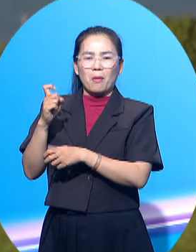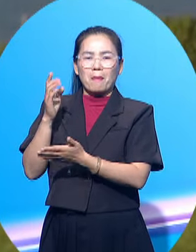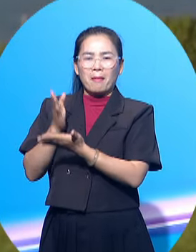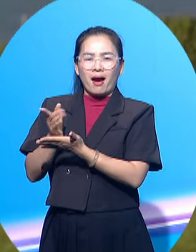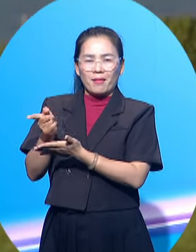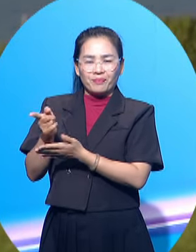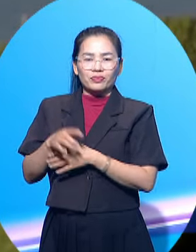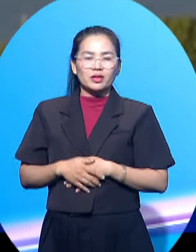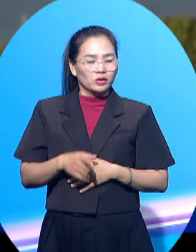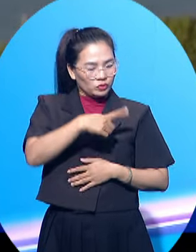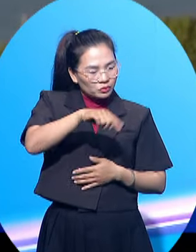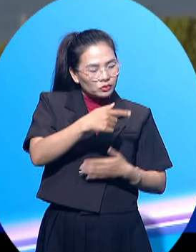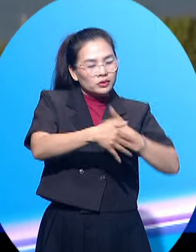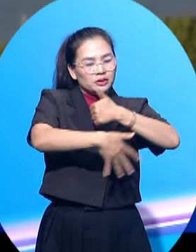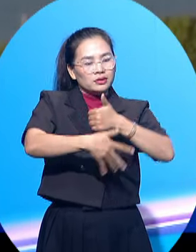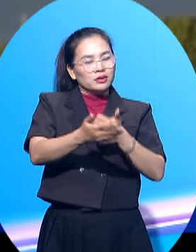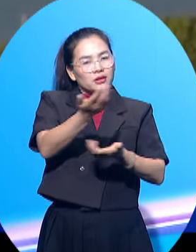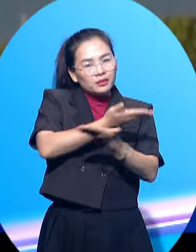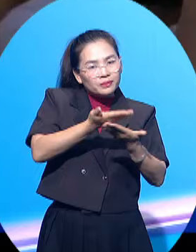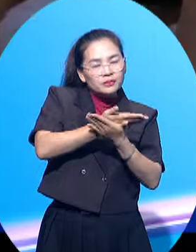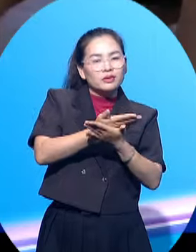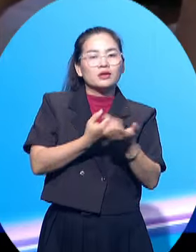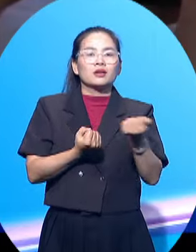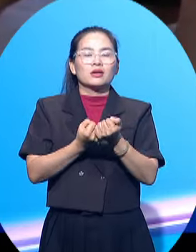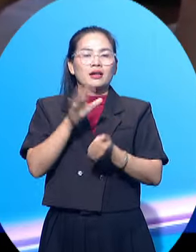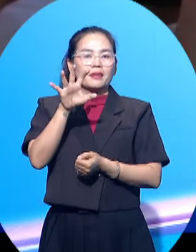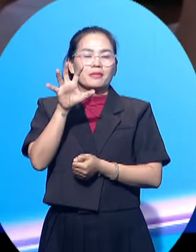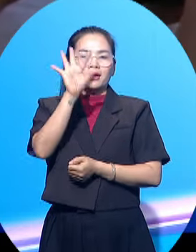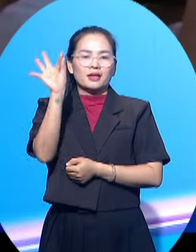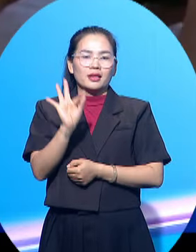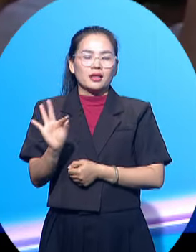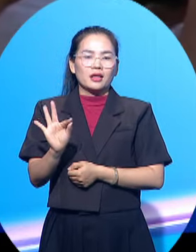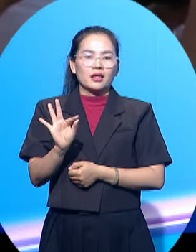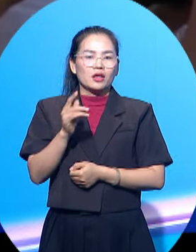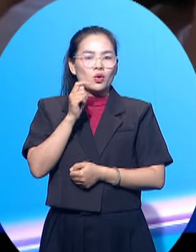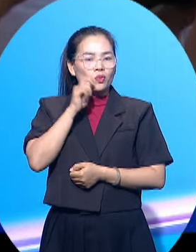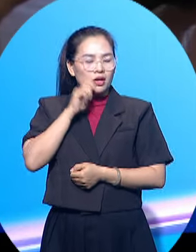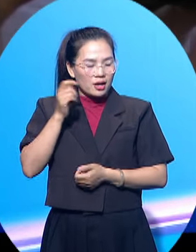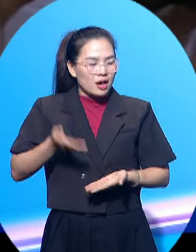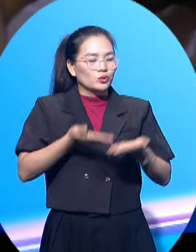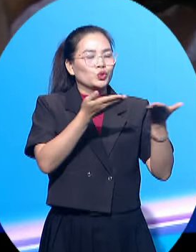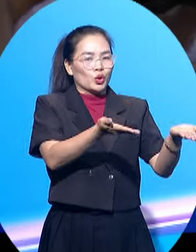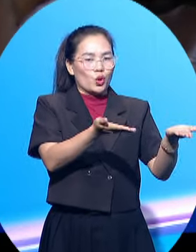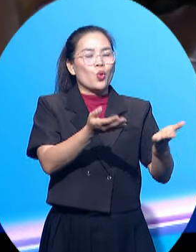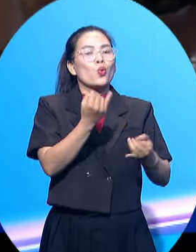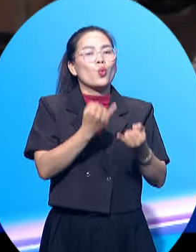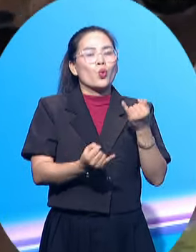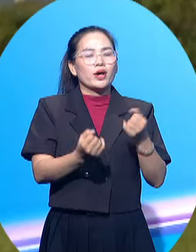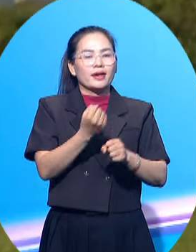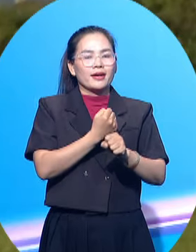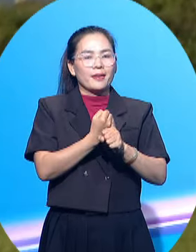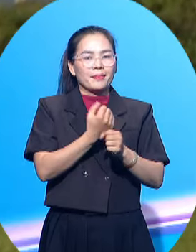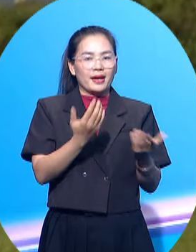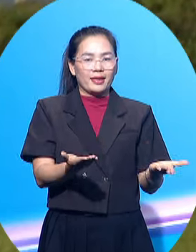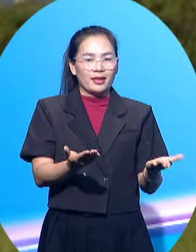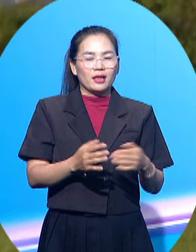đạt được thỏa thuận chính trị để cung cấp hỗ trợ tài chính bổ sung khoảng 50 tỷ đô la mỹ cho Ukraina trước thời điểm cuối năm nay đây không phải